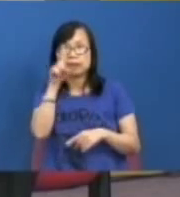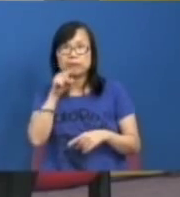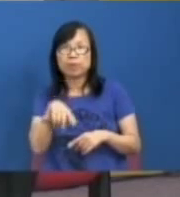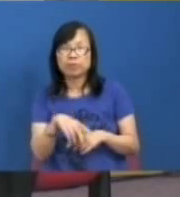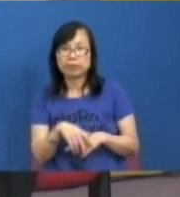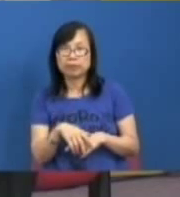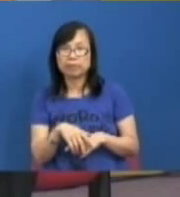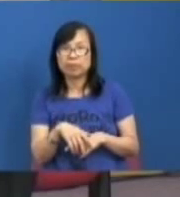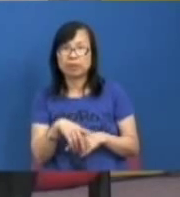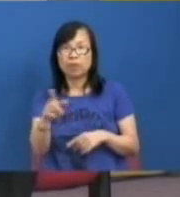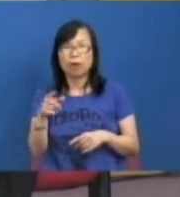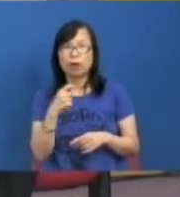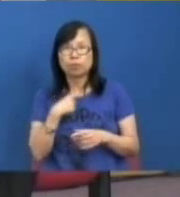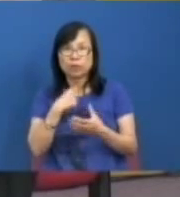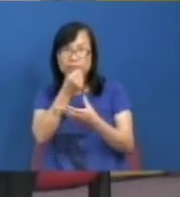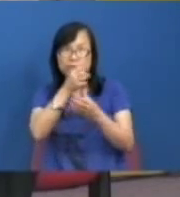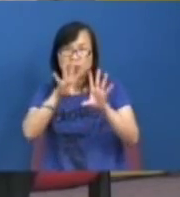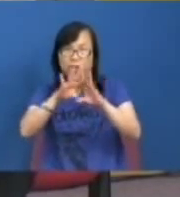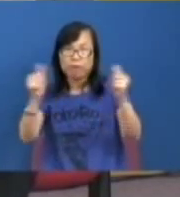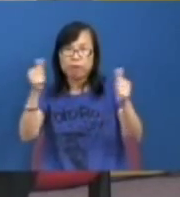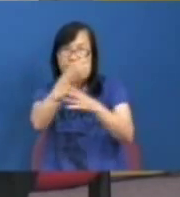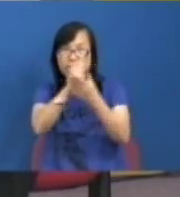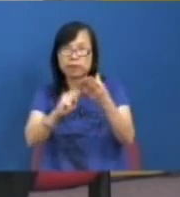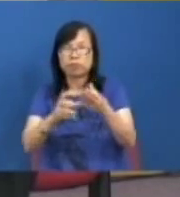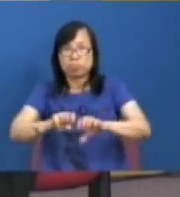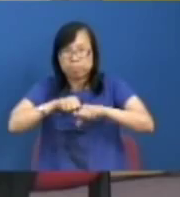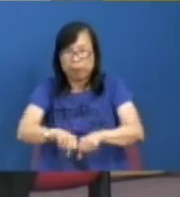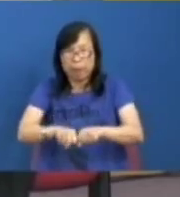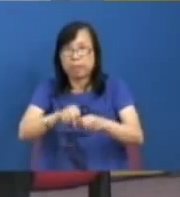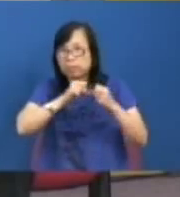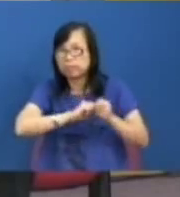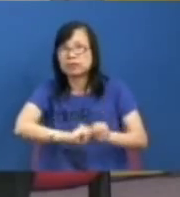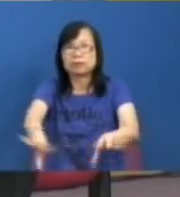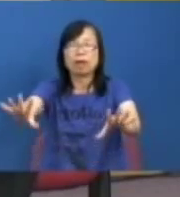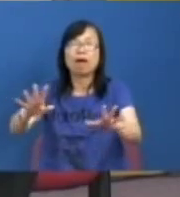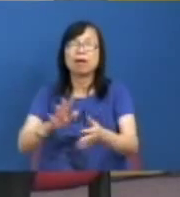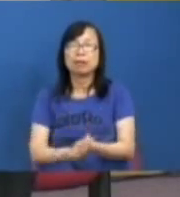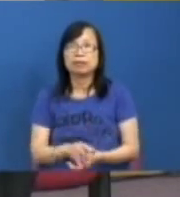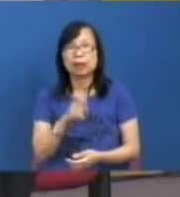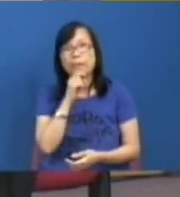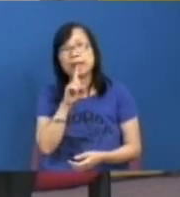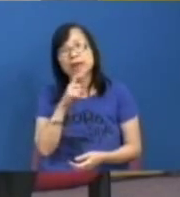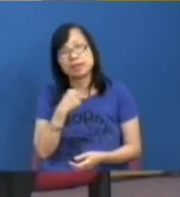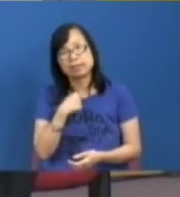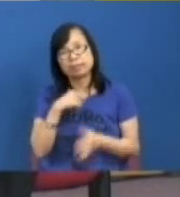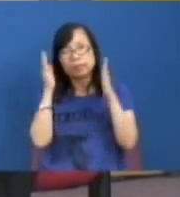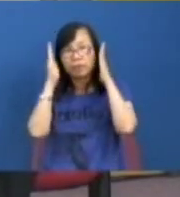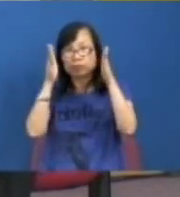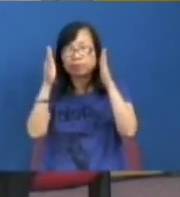唔化算啊？我做開化糞池幾百蚊就泵走佢嘅啫喎，幾年咁呢啲。又有啲咩要留意下嘅